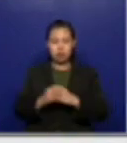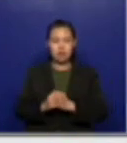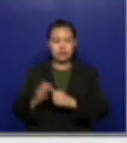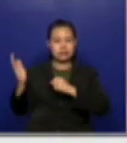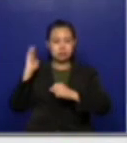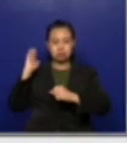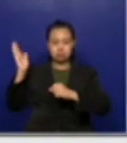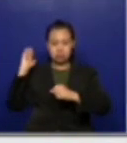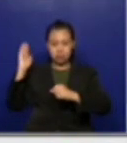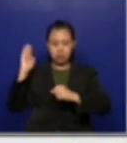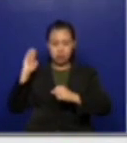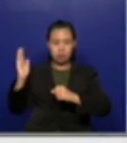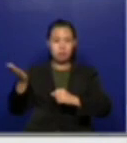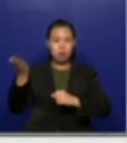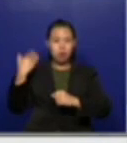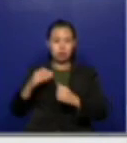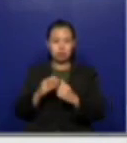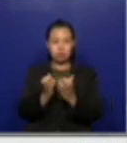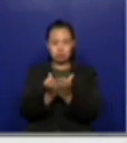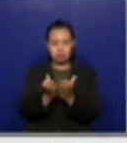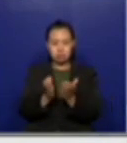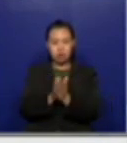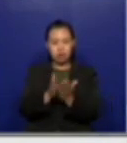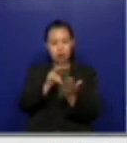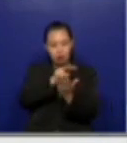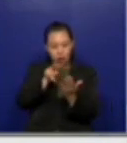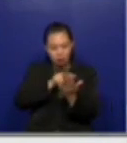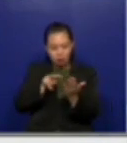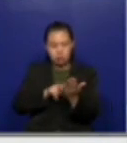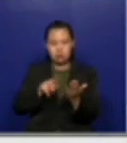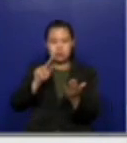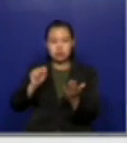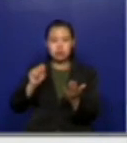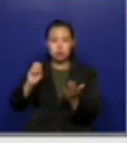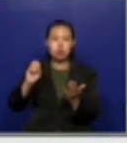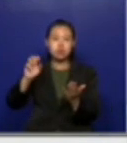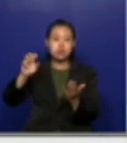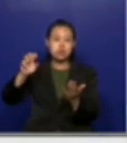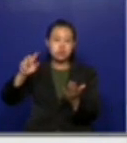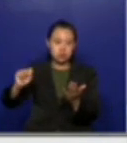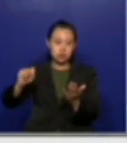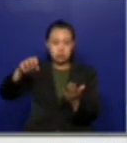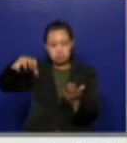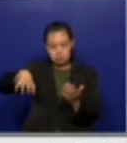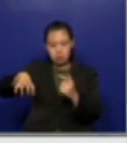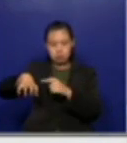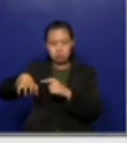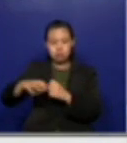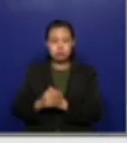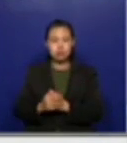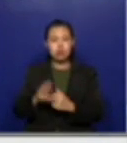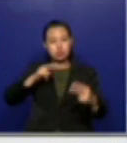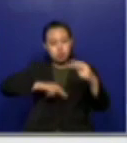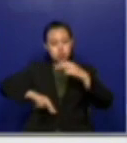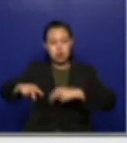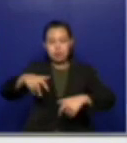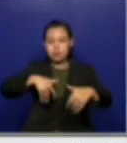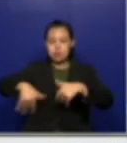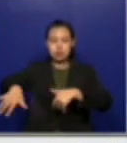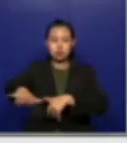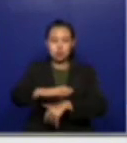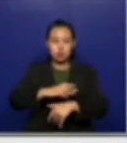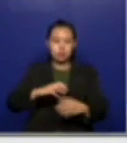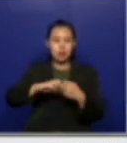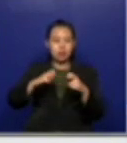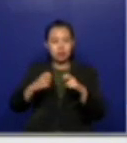ที่ GOT และท่านอ่านเนี่ยนะมีถ้อยคำบางคำครับที่ท่านบอกยกตัวอย่างเช่นจะดูแลประชาชนอย่างทั่วถึงแก้ไขปัญหาปากท้